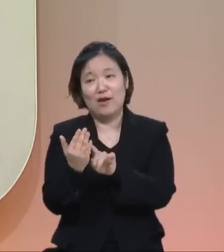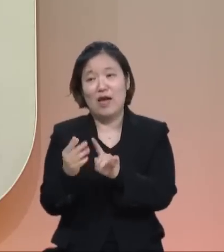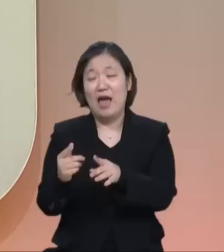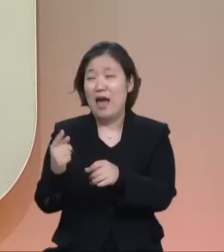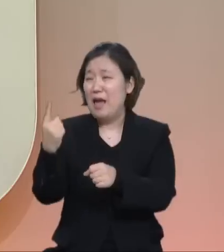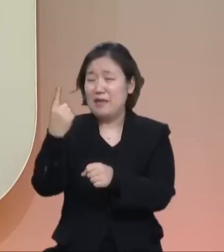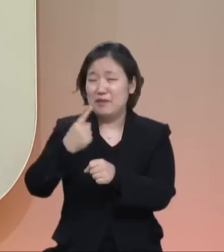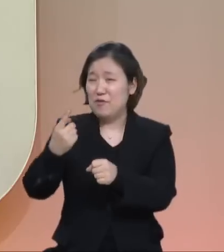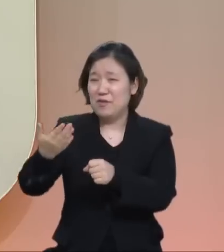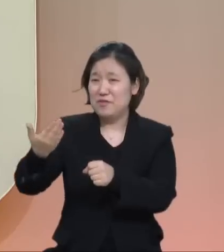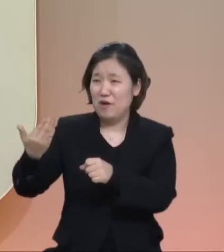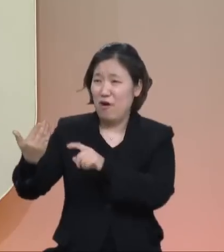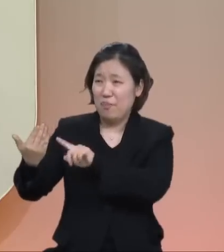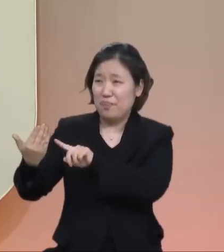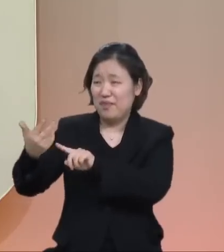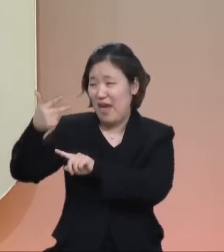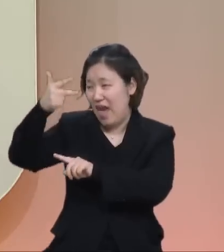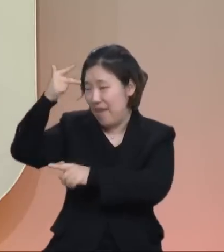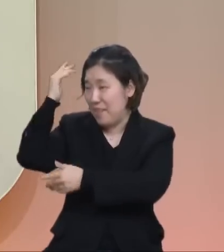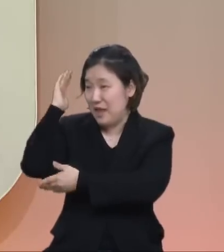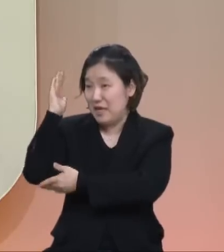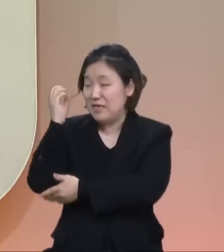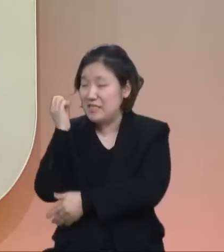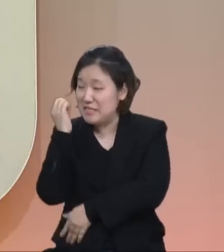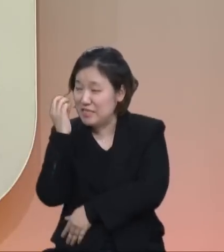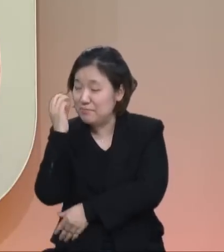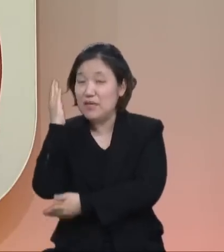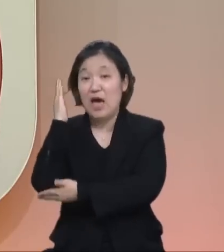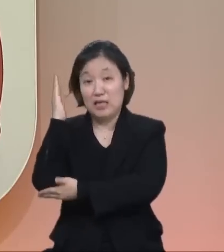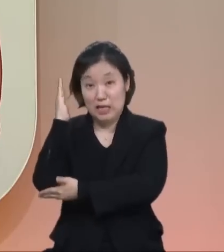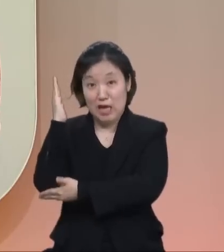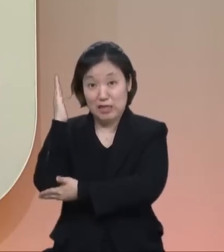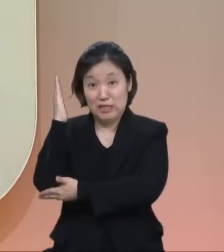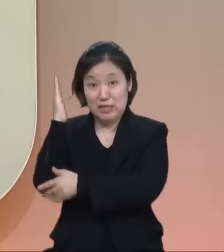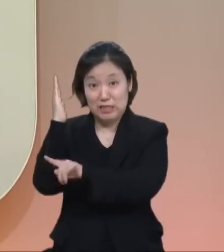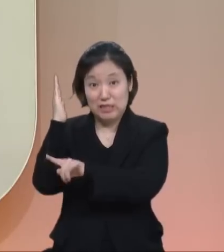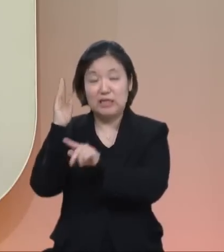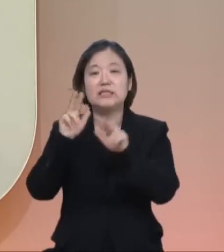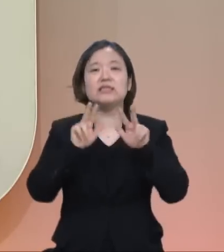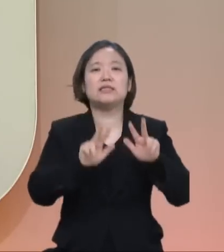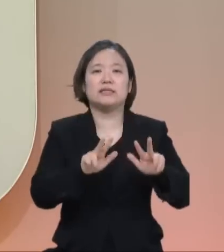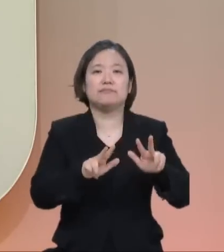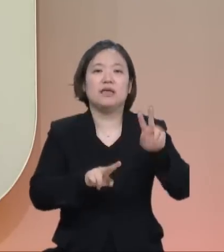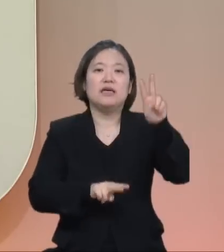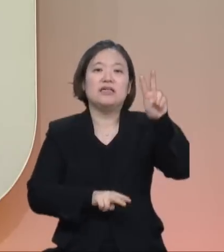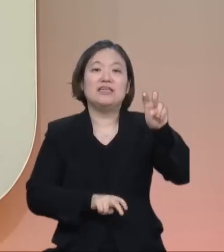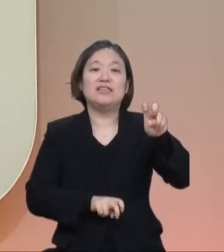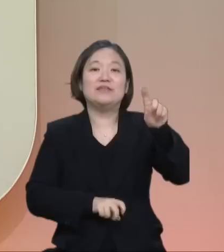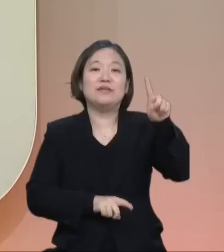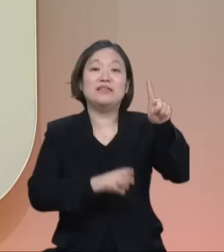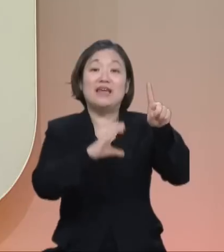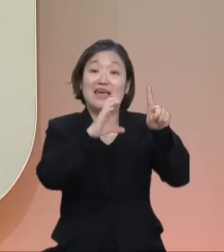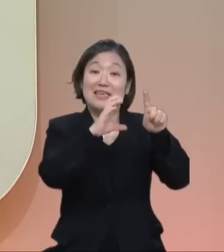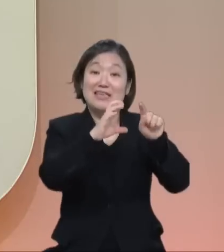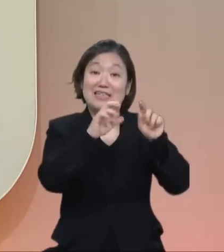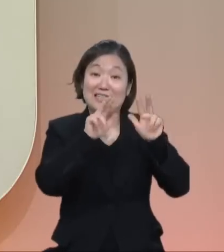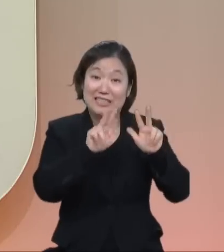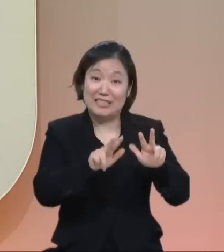그 영험담과 카피 이야기가 21세기 지금이 순간에도